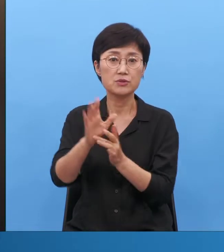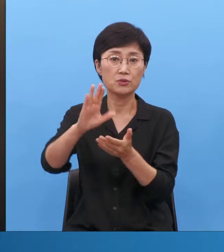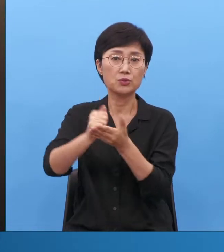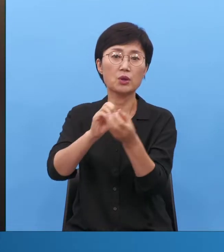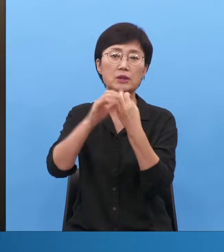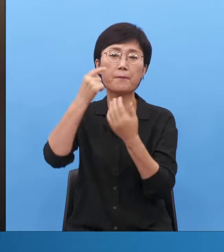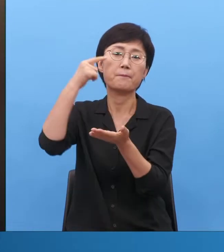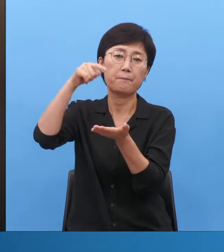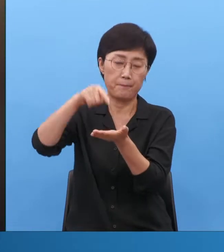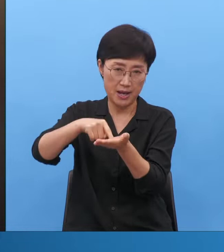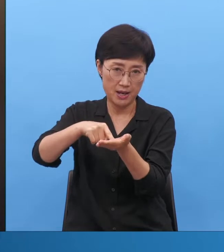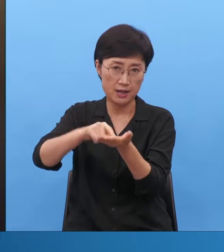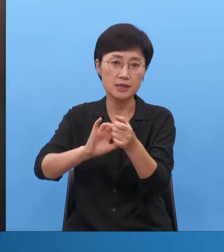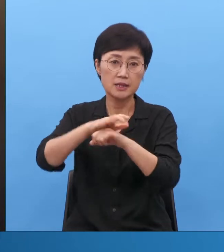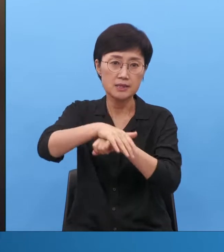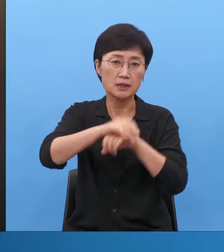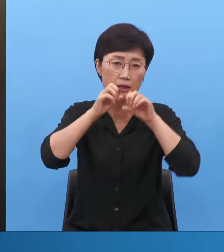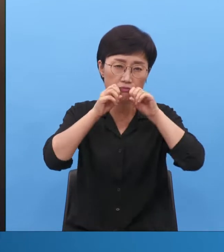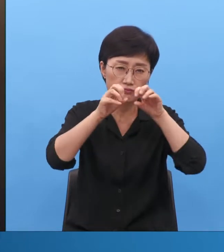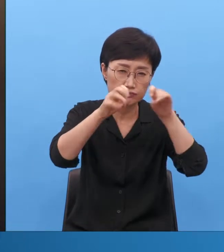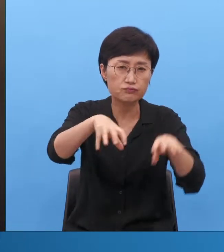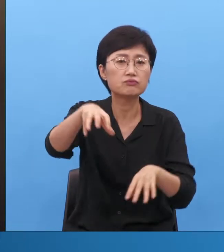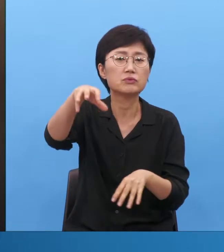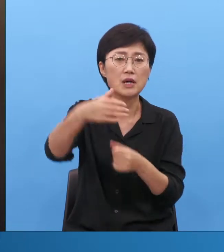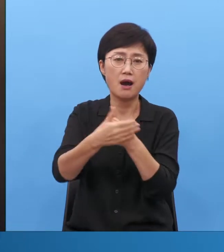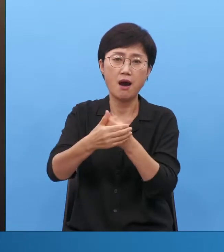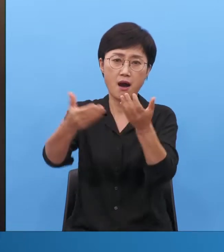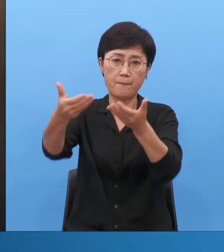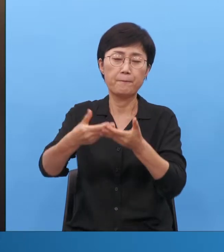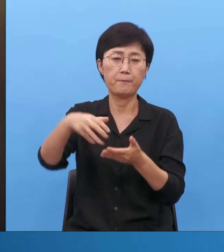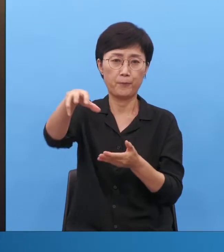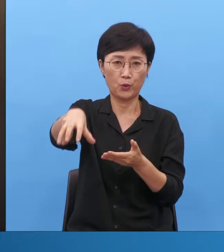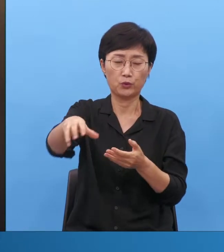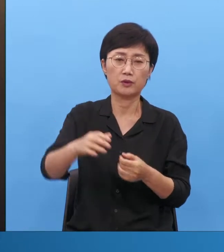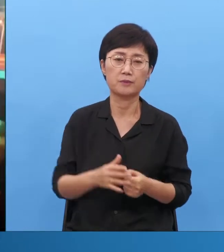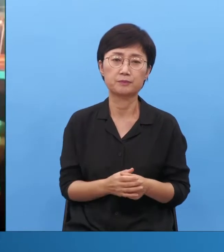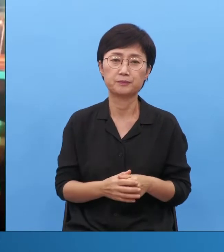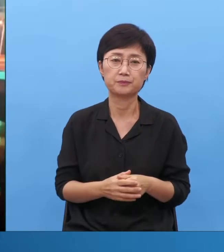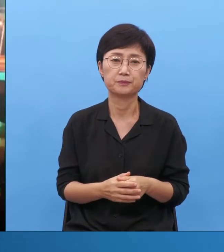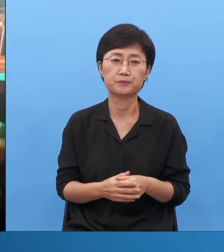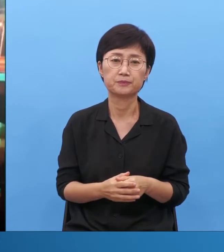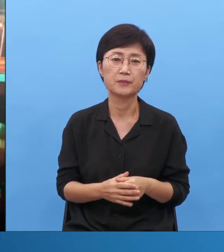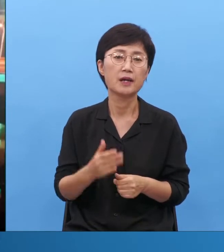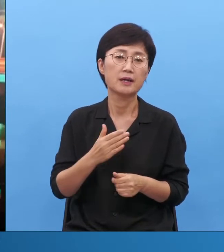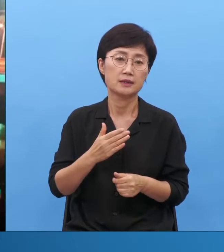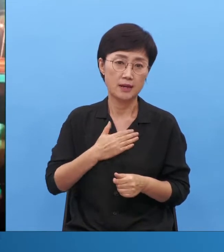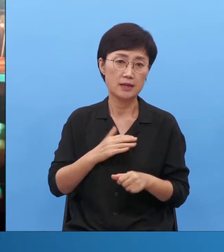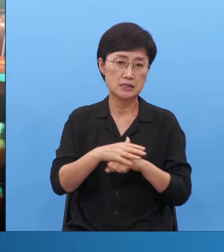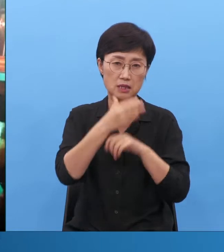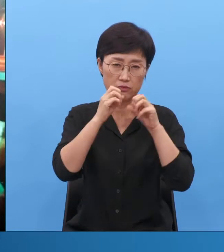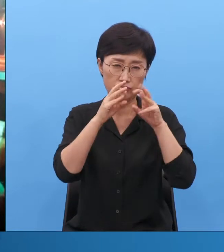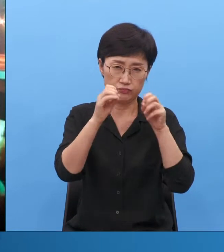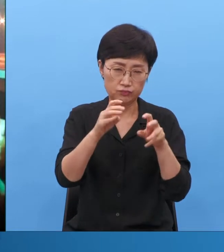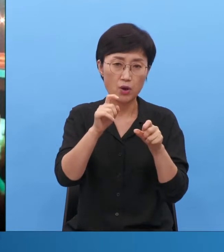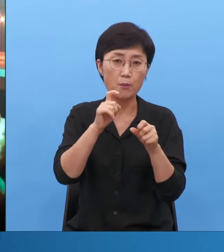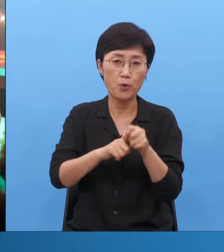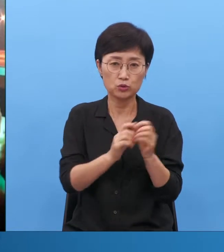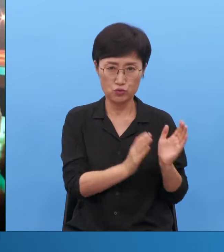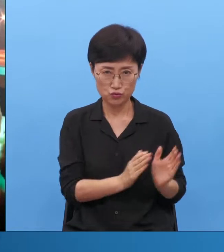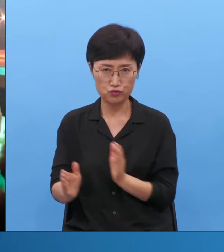есть Христос, обретать благодать в отношении завета всемирной евангелизации. Это Божий способ, через который